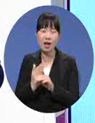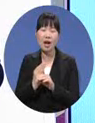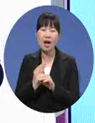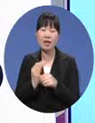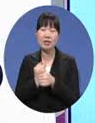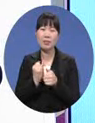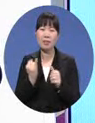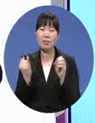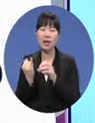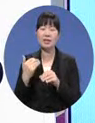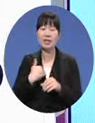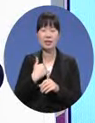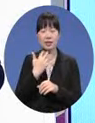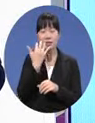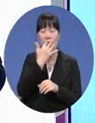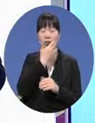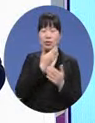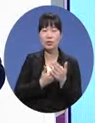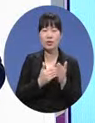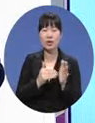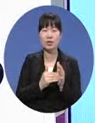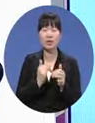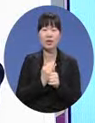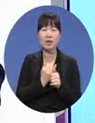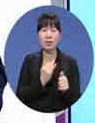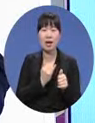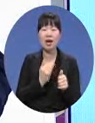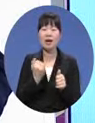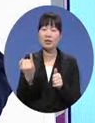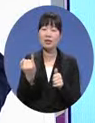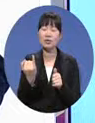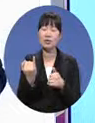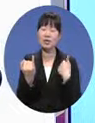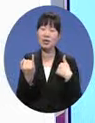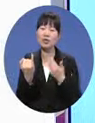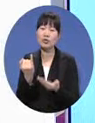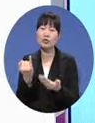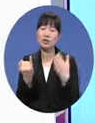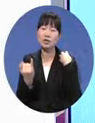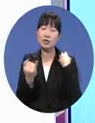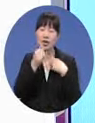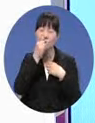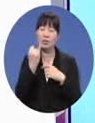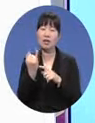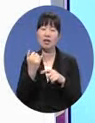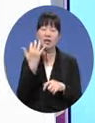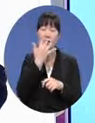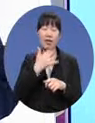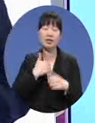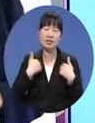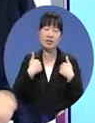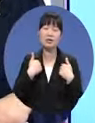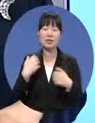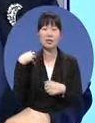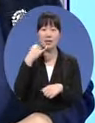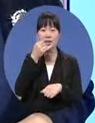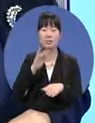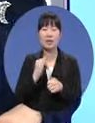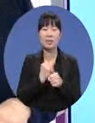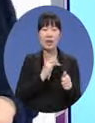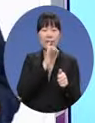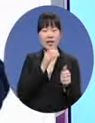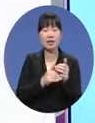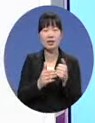남편이 자기는 성은 중요하다고 생각하고 남편은 널 즐겁게 할 자기는 의무가 있고 너는 즐길 권리가 있다. 그런데 나는 안